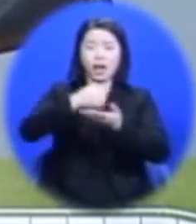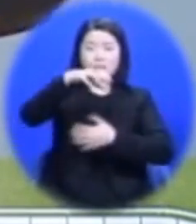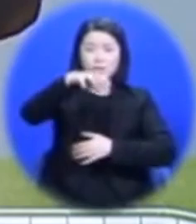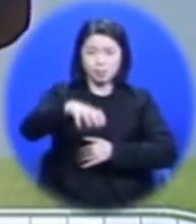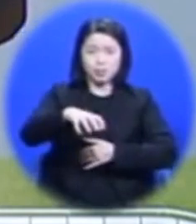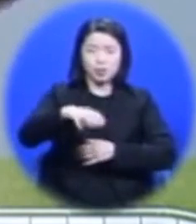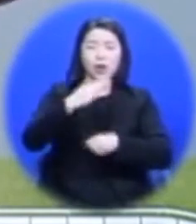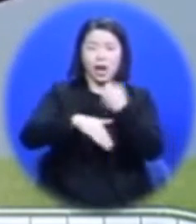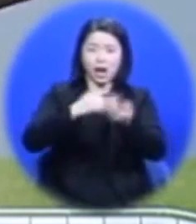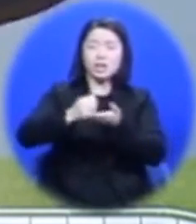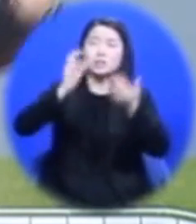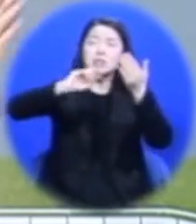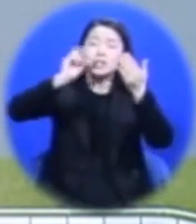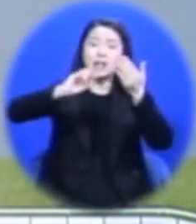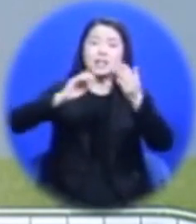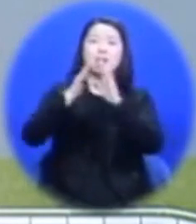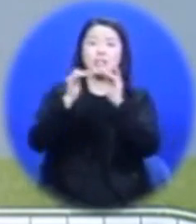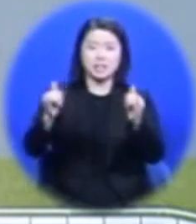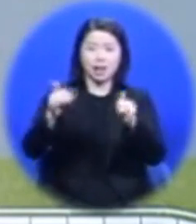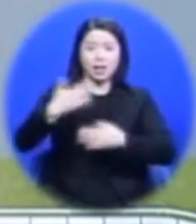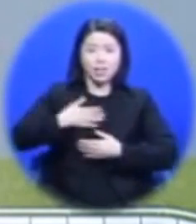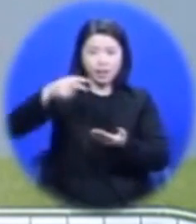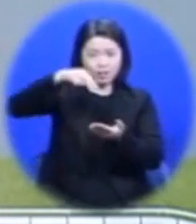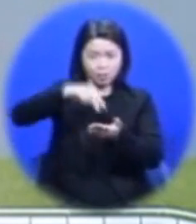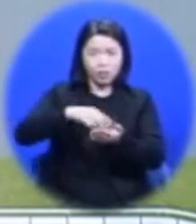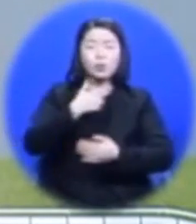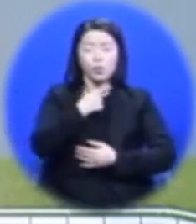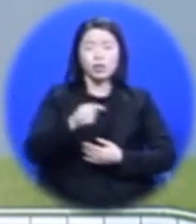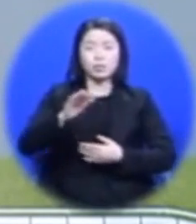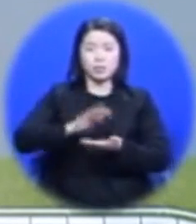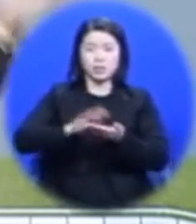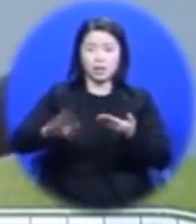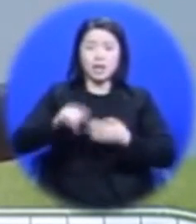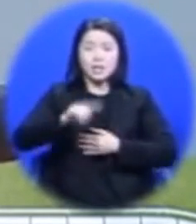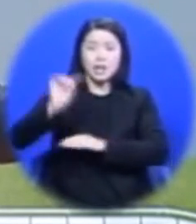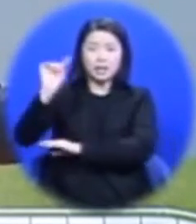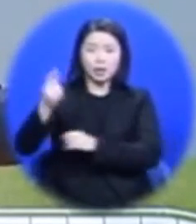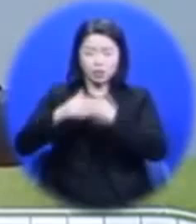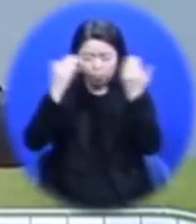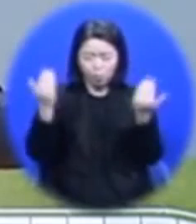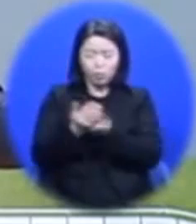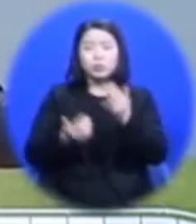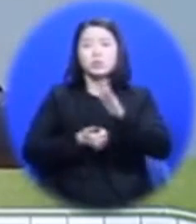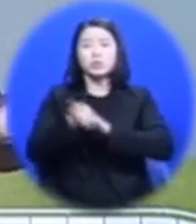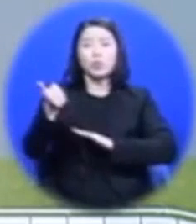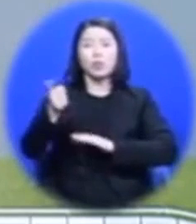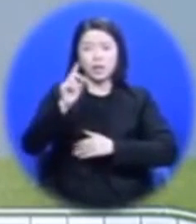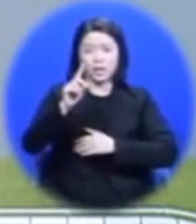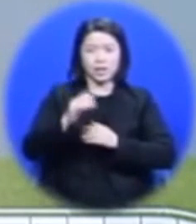앞에서 하나님을 찬양하는 자로 내가 서기 원합니다. 그게 다윗의 모든 소원이었어요.